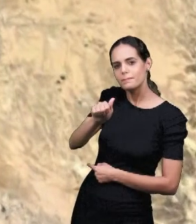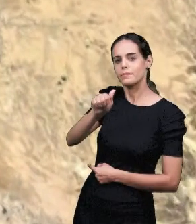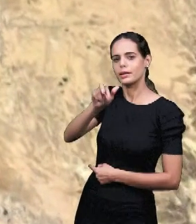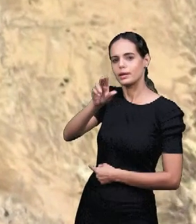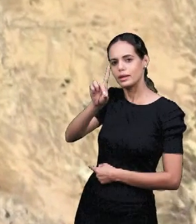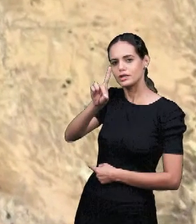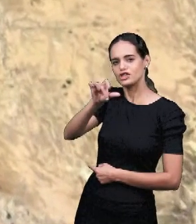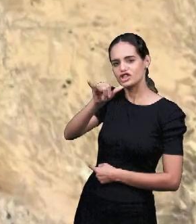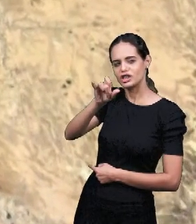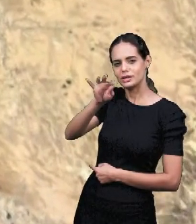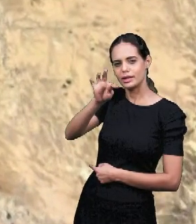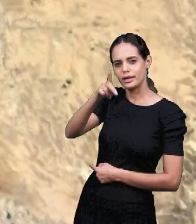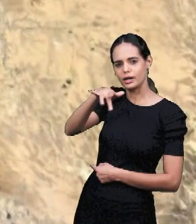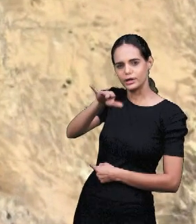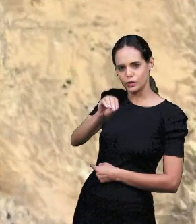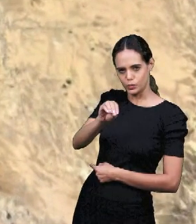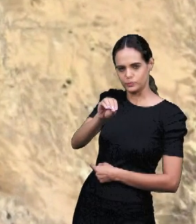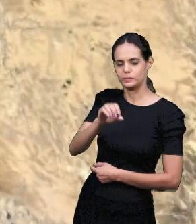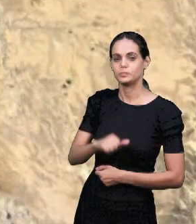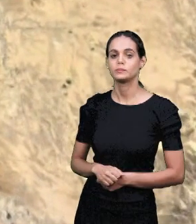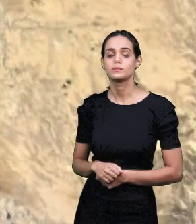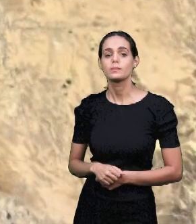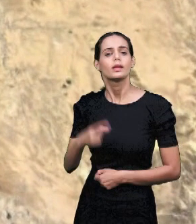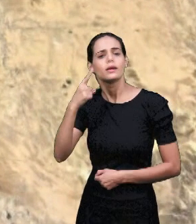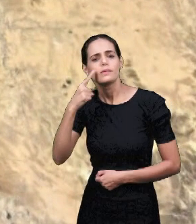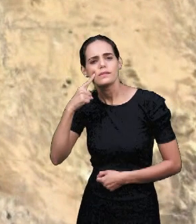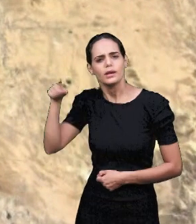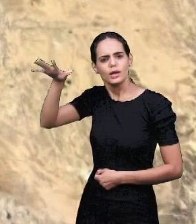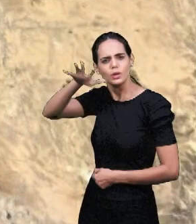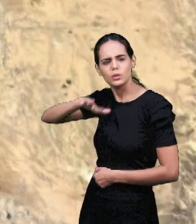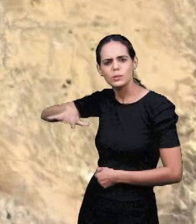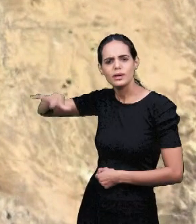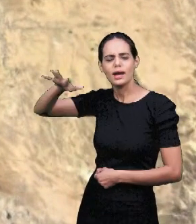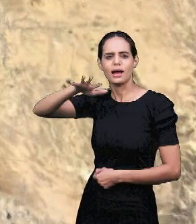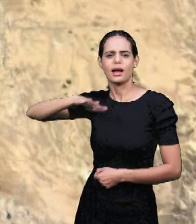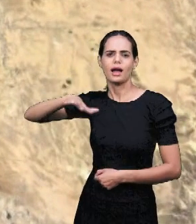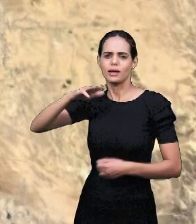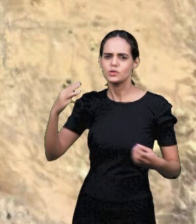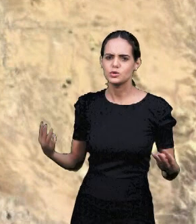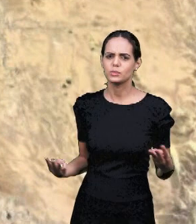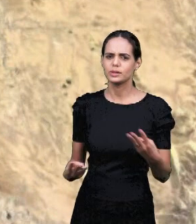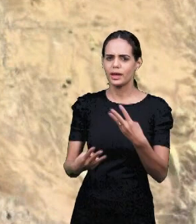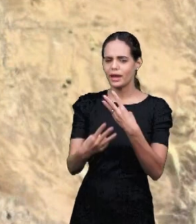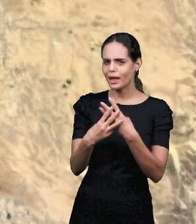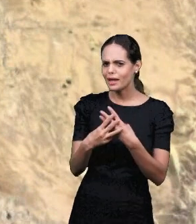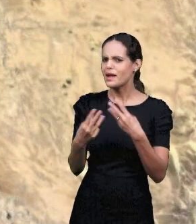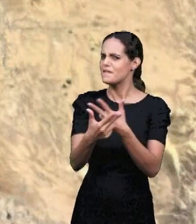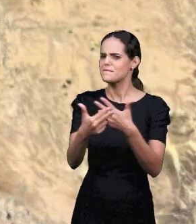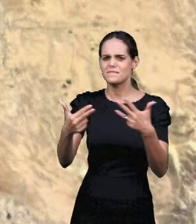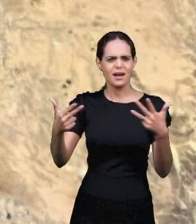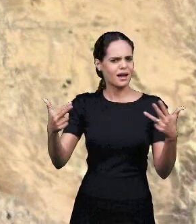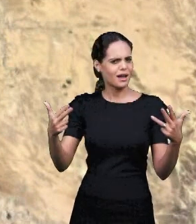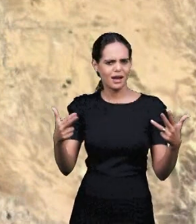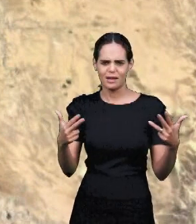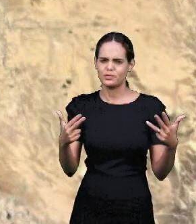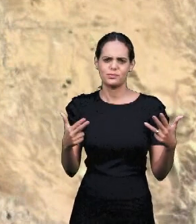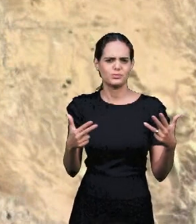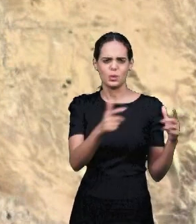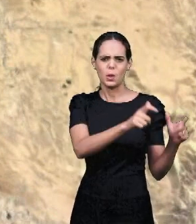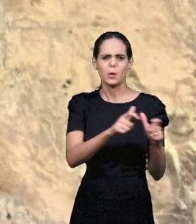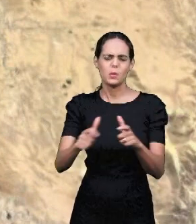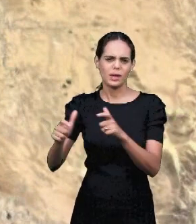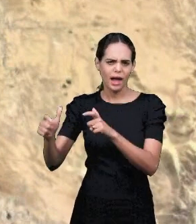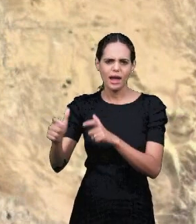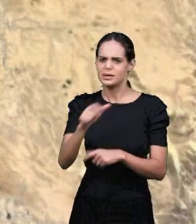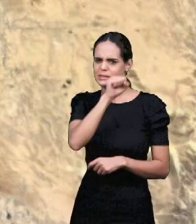la mer identificar a Méditerranée, et região dos países dali de Israel, da en nous Judeia, approchant ici, nous allons Jerusalém, localiser Samaria des e endroits, donc la Galiléia, Judée,